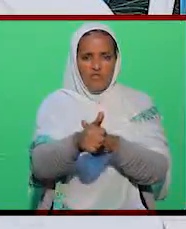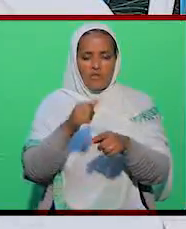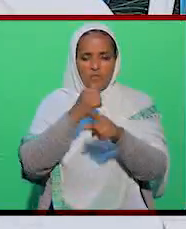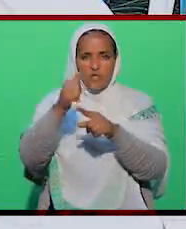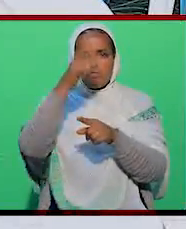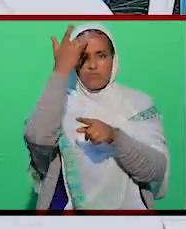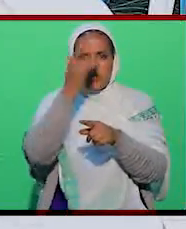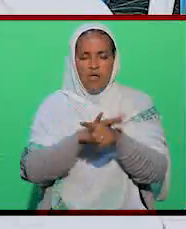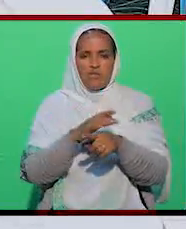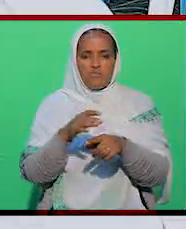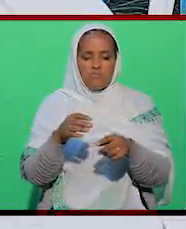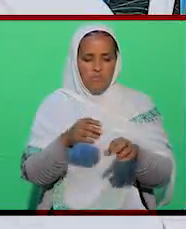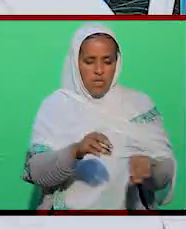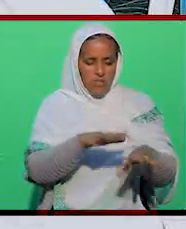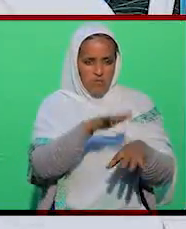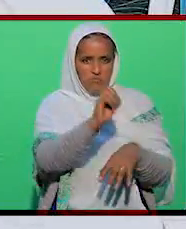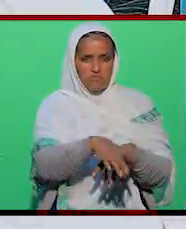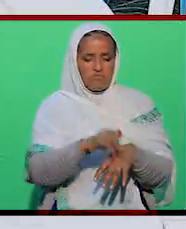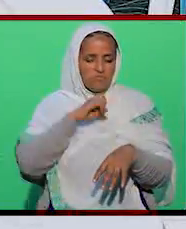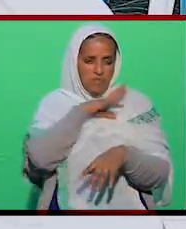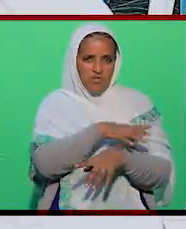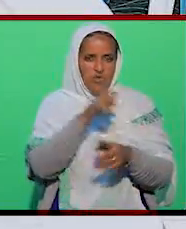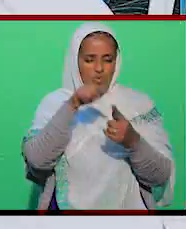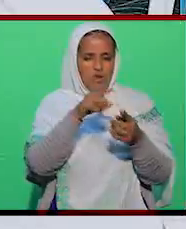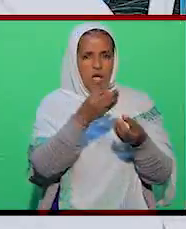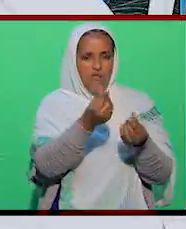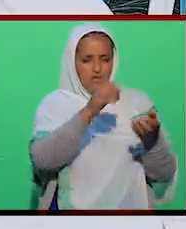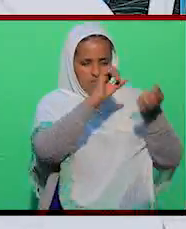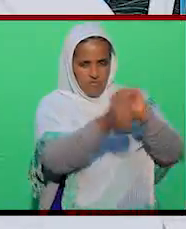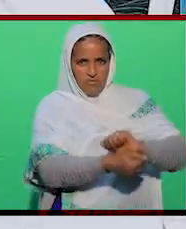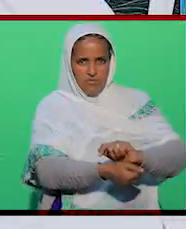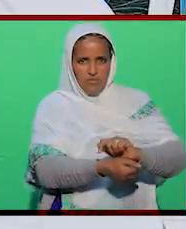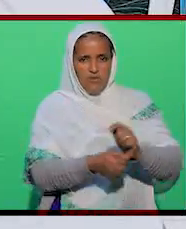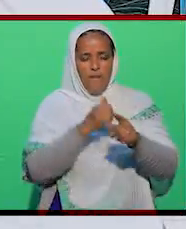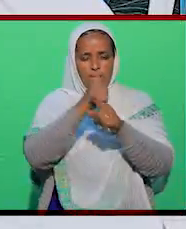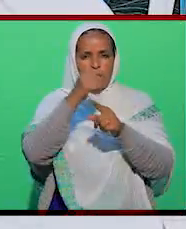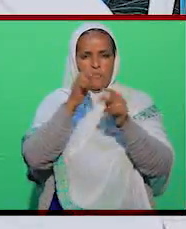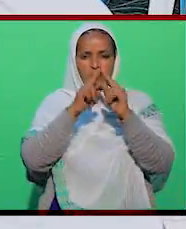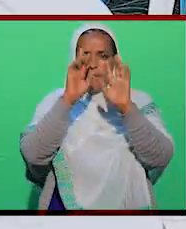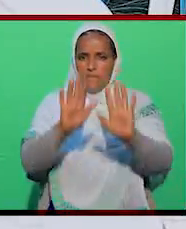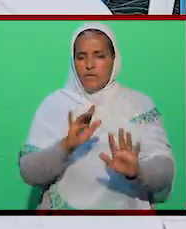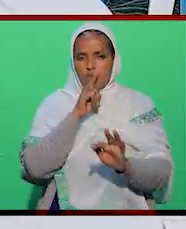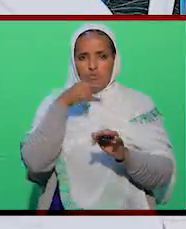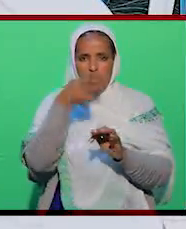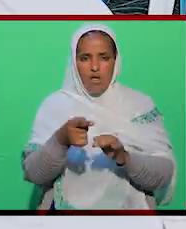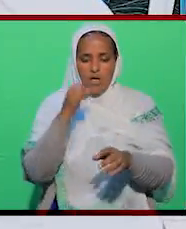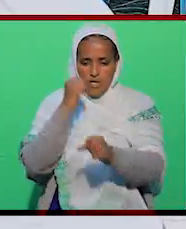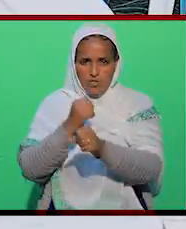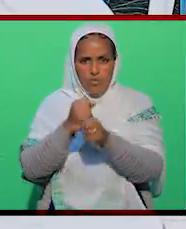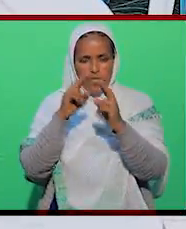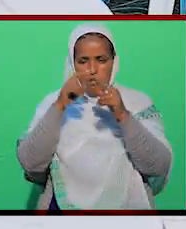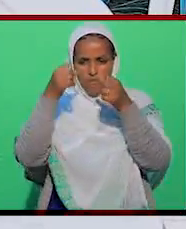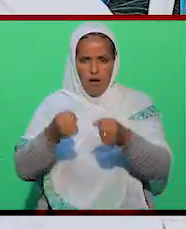ስራ የሚሰራው አለዛ ብረትን ዝም ብለን አፈር ላይ መሬት ላይ ብንጥለው ምን ይሆናል ወደ አፈርነት ነው የሚመለሰው ብረት በጣም የሚገርም ማዕድን ነው